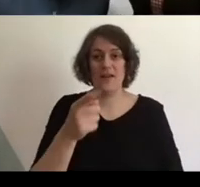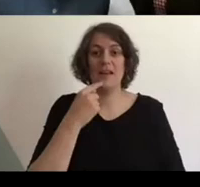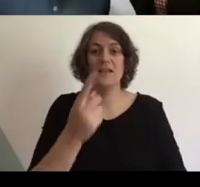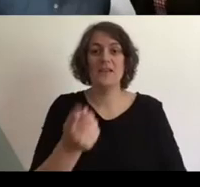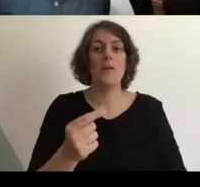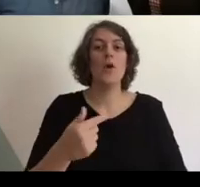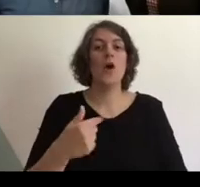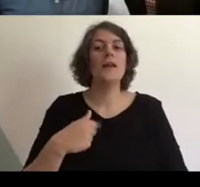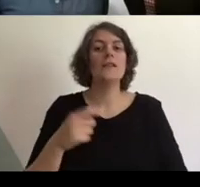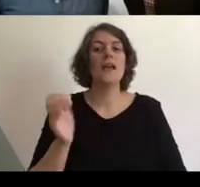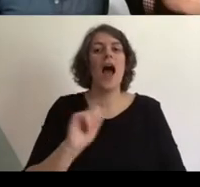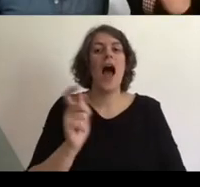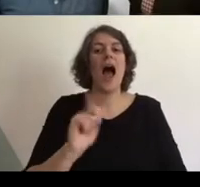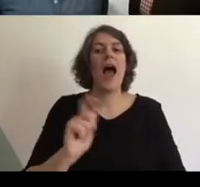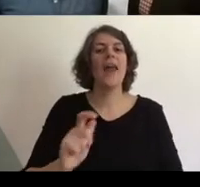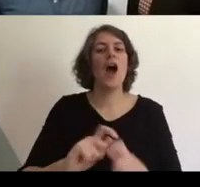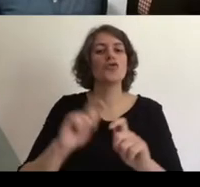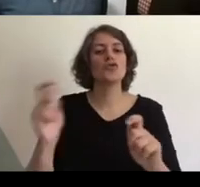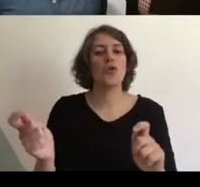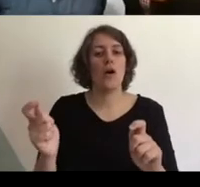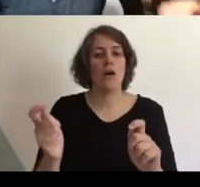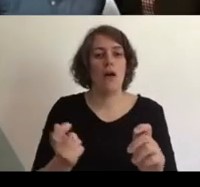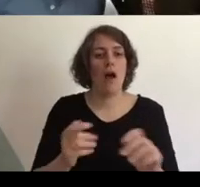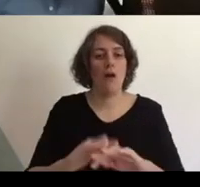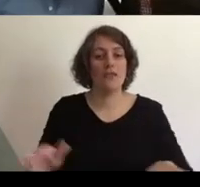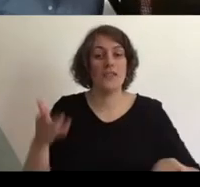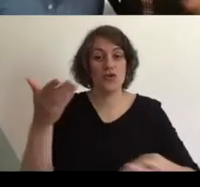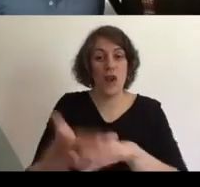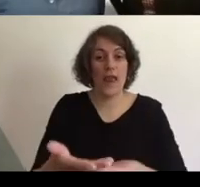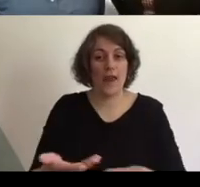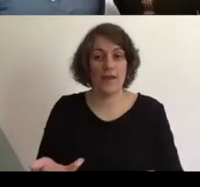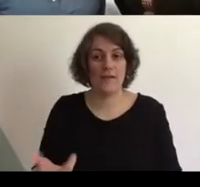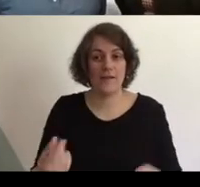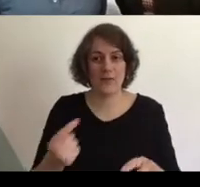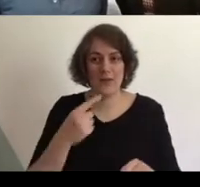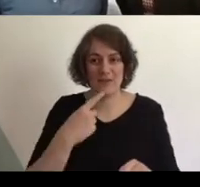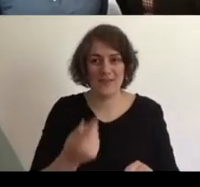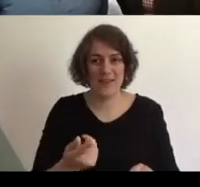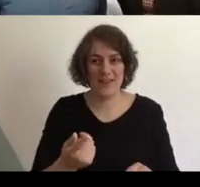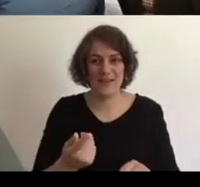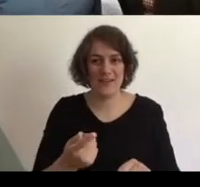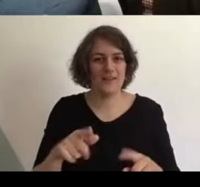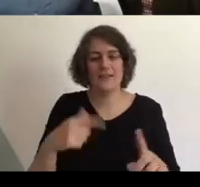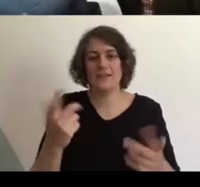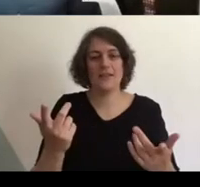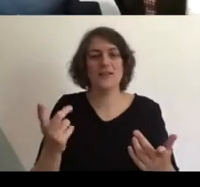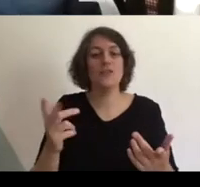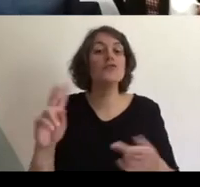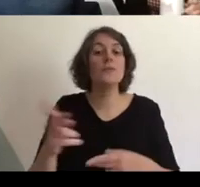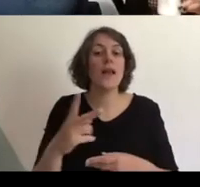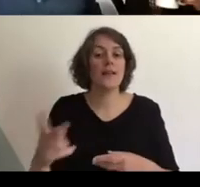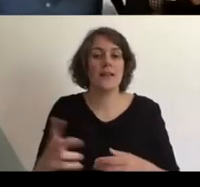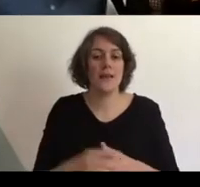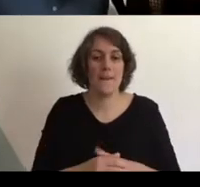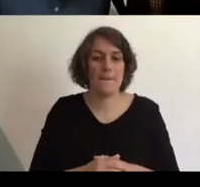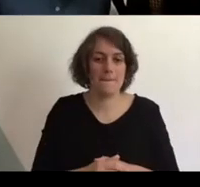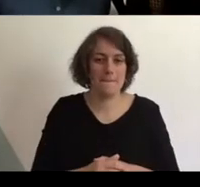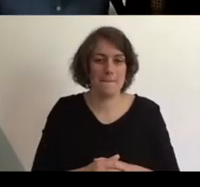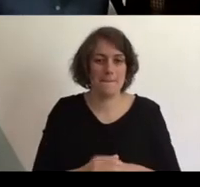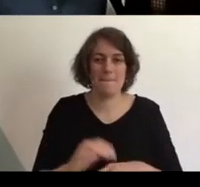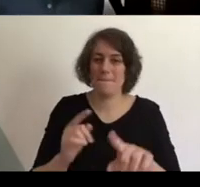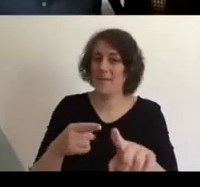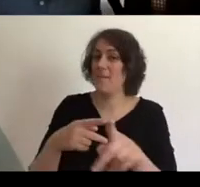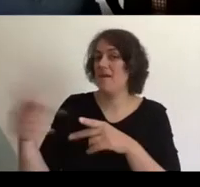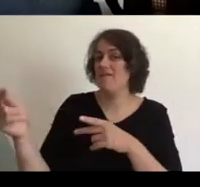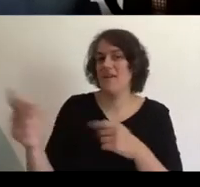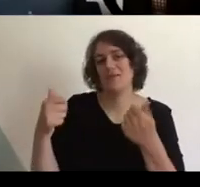Tisch, ja bitte, mache ich nicht mehr. Hier haben Sie meinen Spiralenpass. Dann bin ich doch drin. Das ist doch, stimmt ja nicht. Dass ich da willst du wirklich... Perfekt natürlich. Ne?